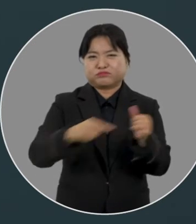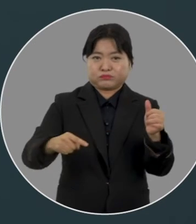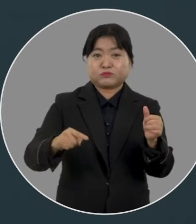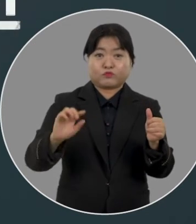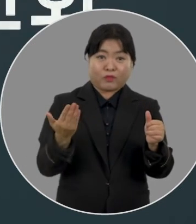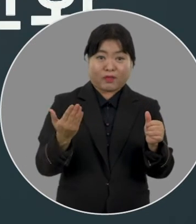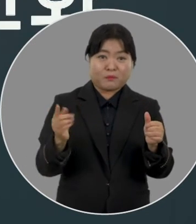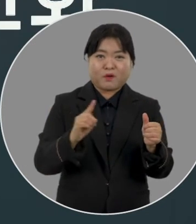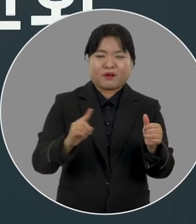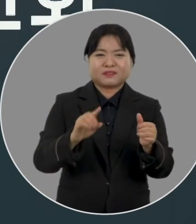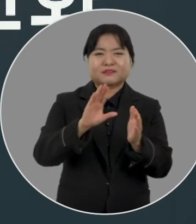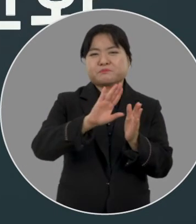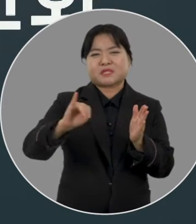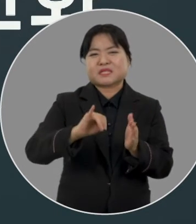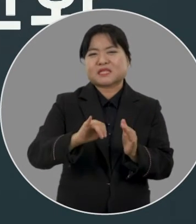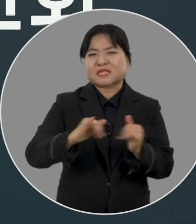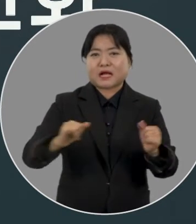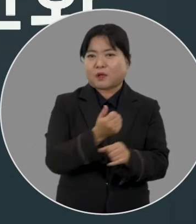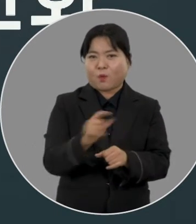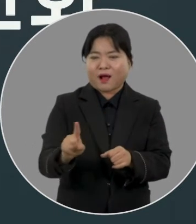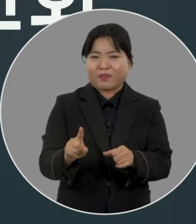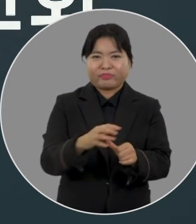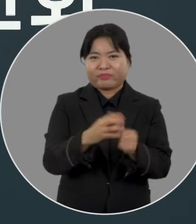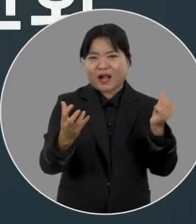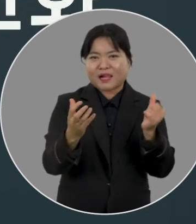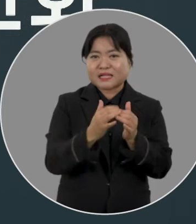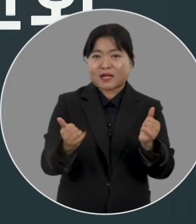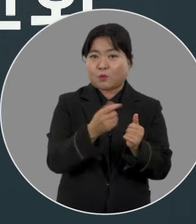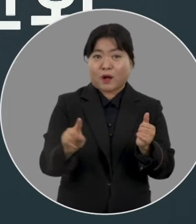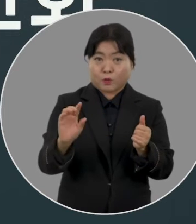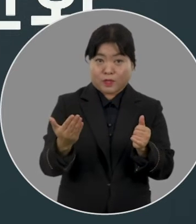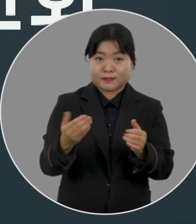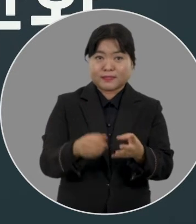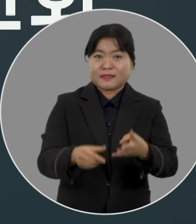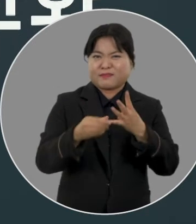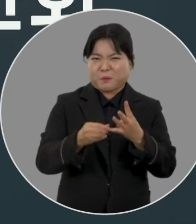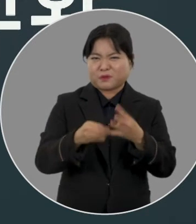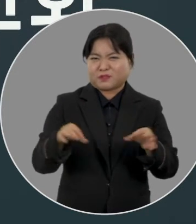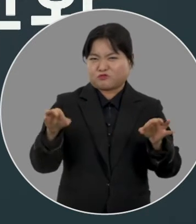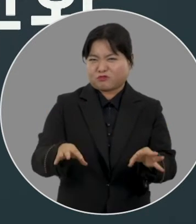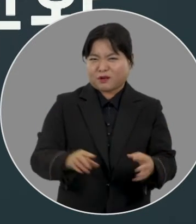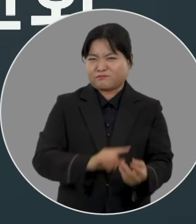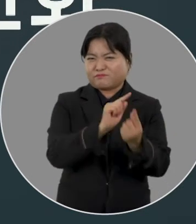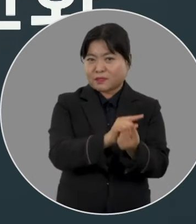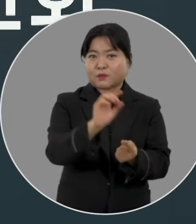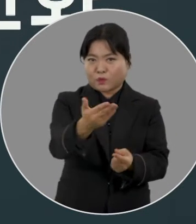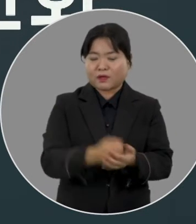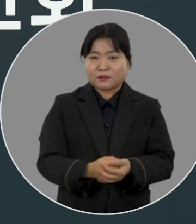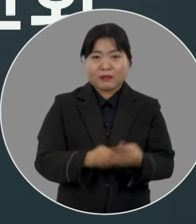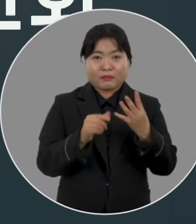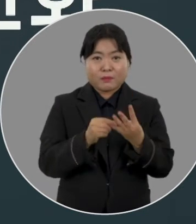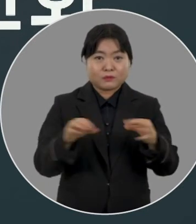바로 비인간화 또는 탈인간화라고 얘기하는 네 번째 순간이죠. 그때쯤 되면